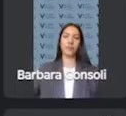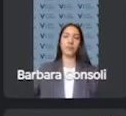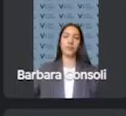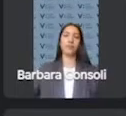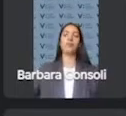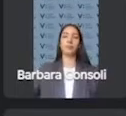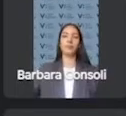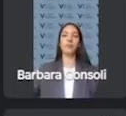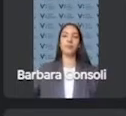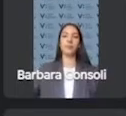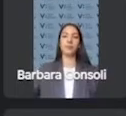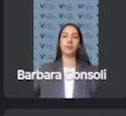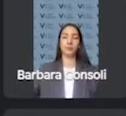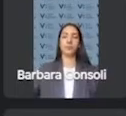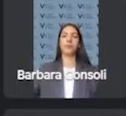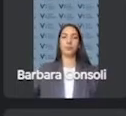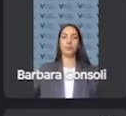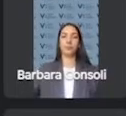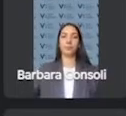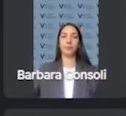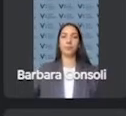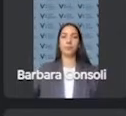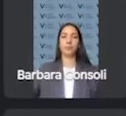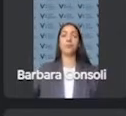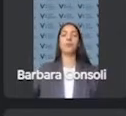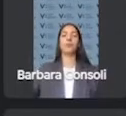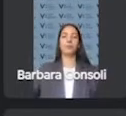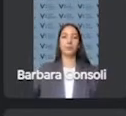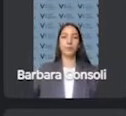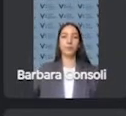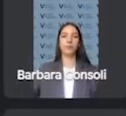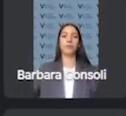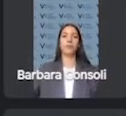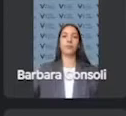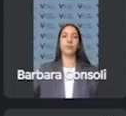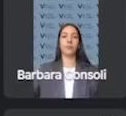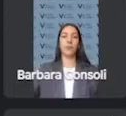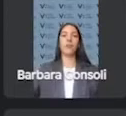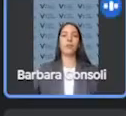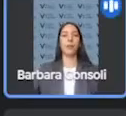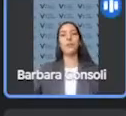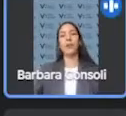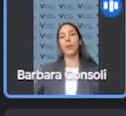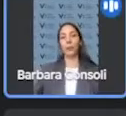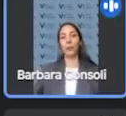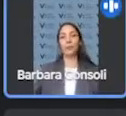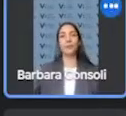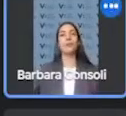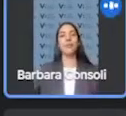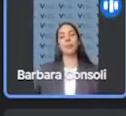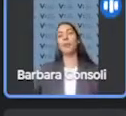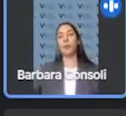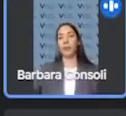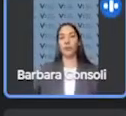sul corso di laurea magistrale in giurisprudenza. Sì, allora, Barbara. sì, Sì, buon